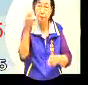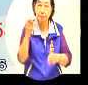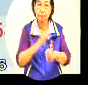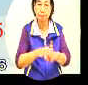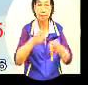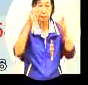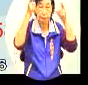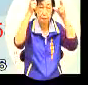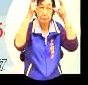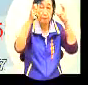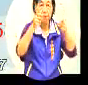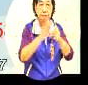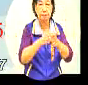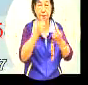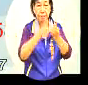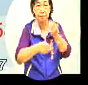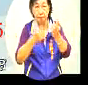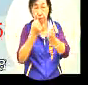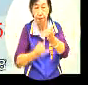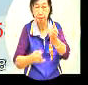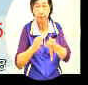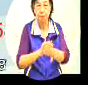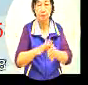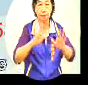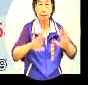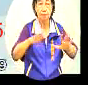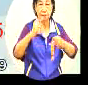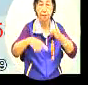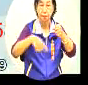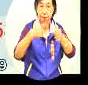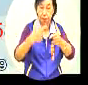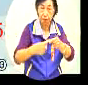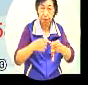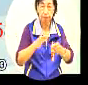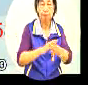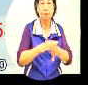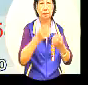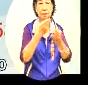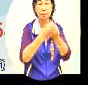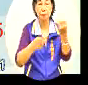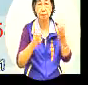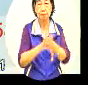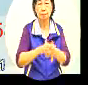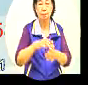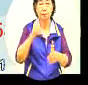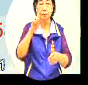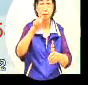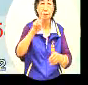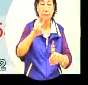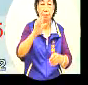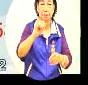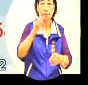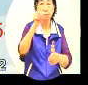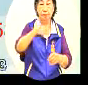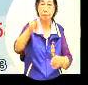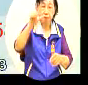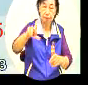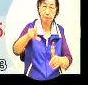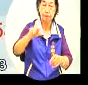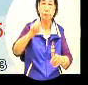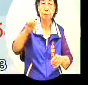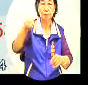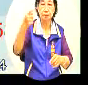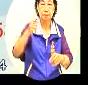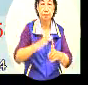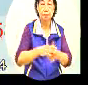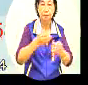市的出生人口数，在今年出生人口数大概就是只有16104，迁出的人口数居然